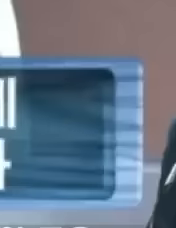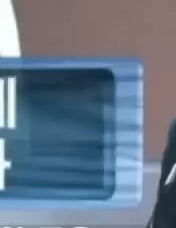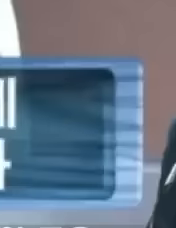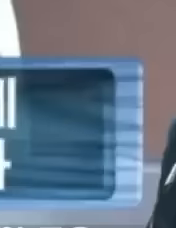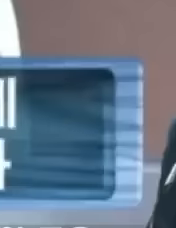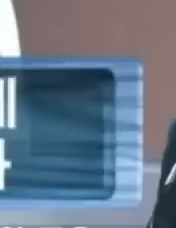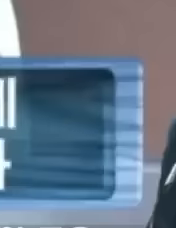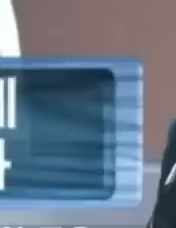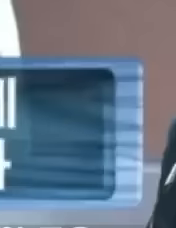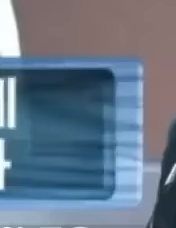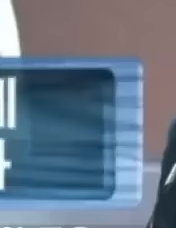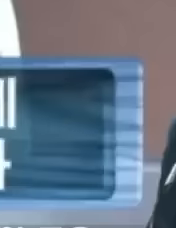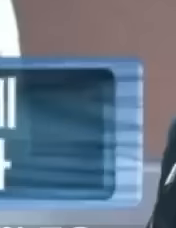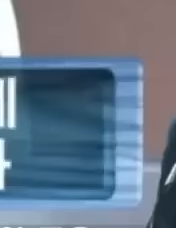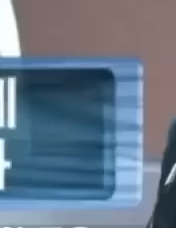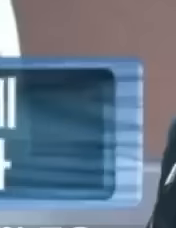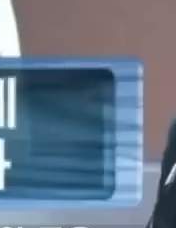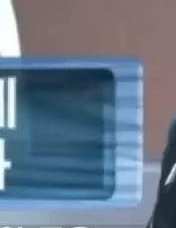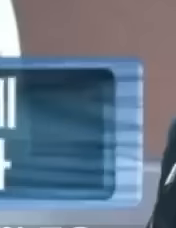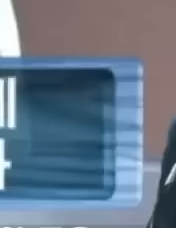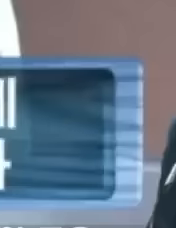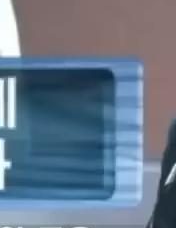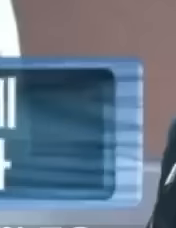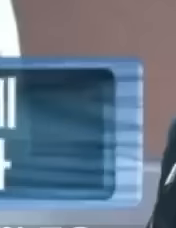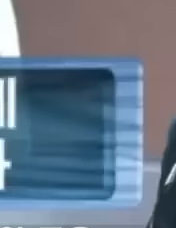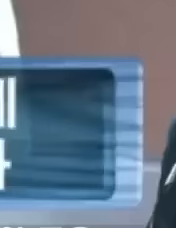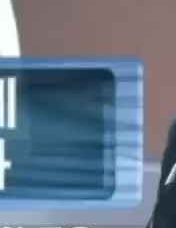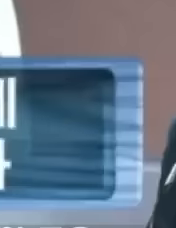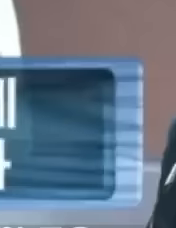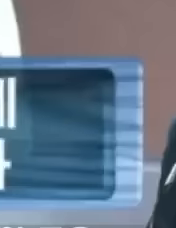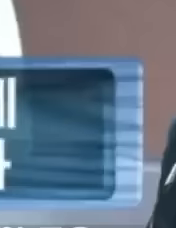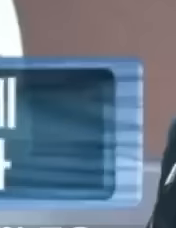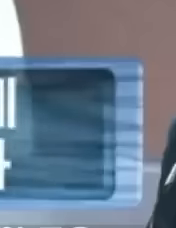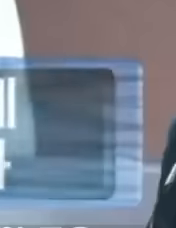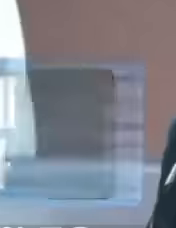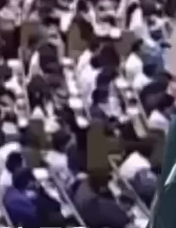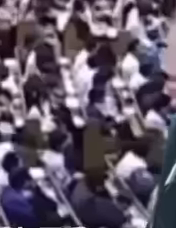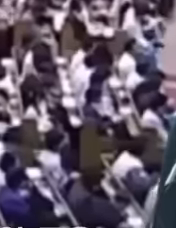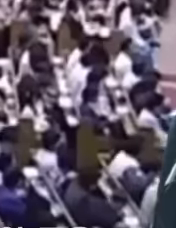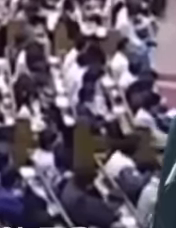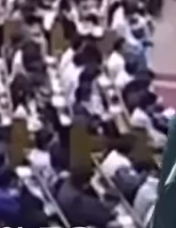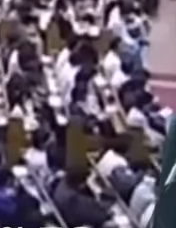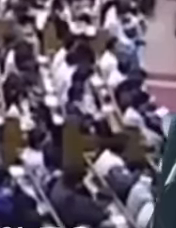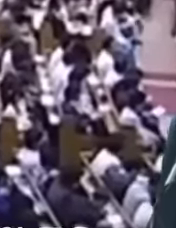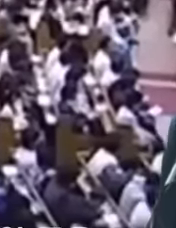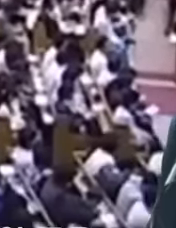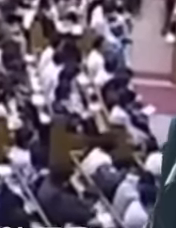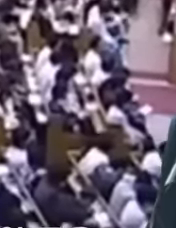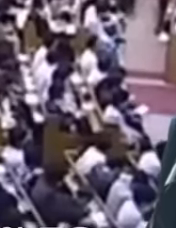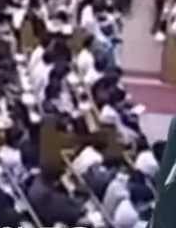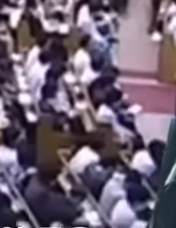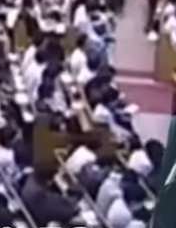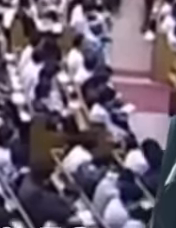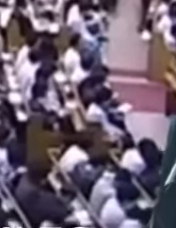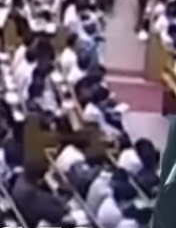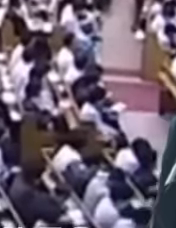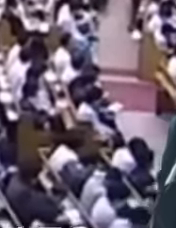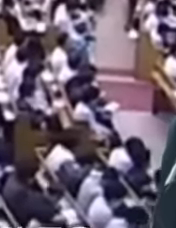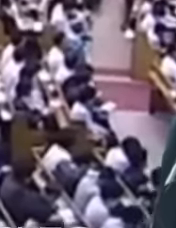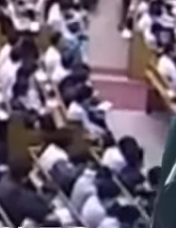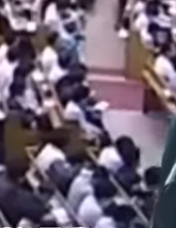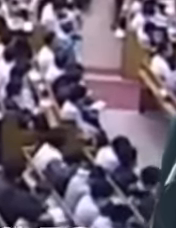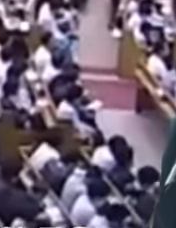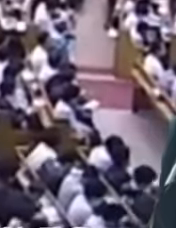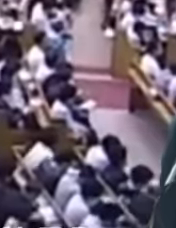생명이 또한 우리 몸에 나타나게 하려 함이라. 아멘. 오늘 저는 여러분과 함께